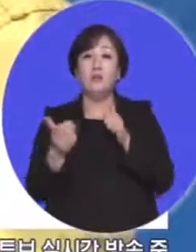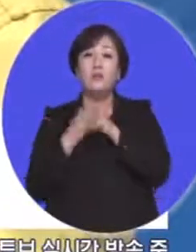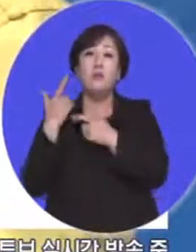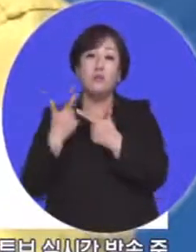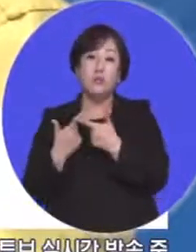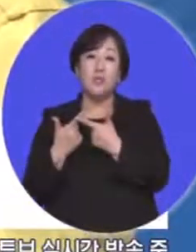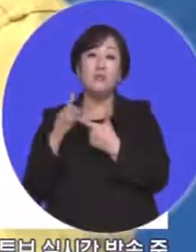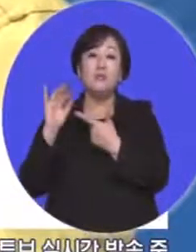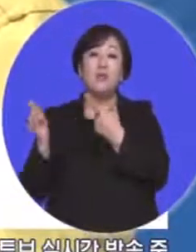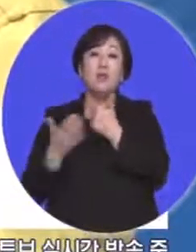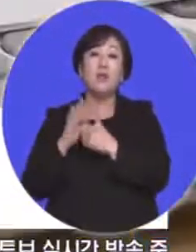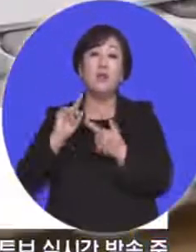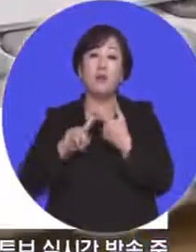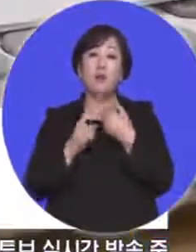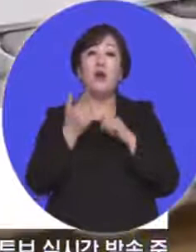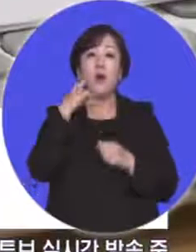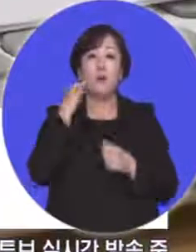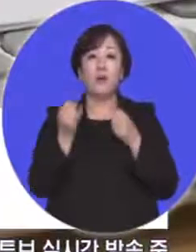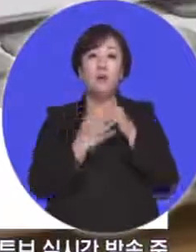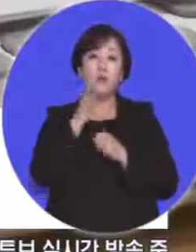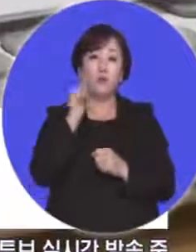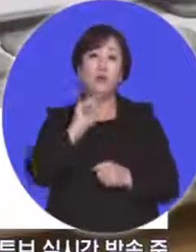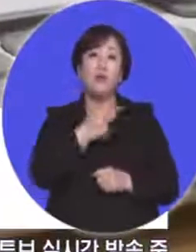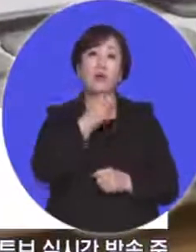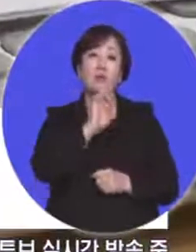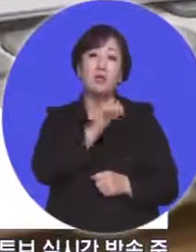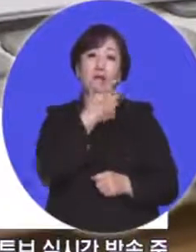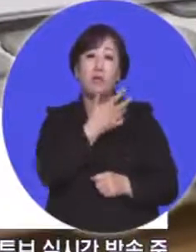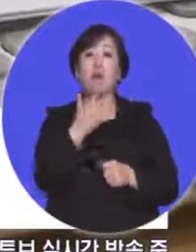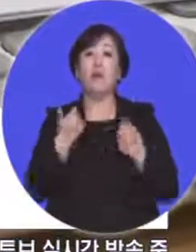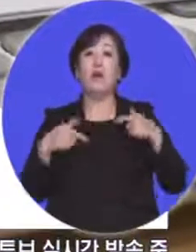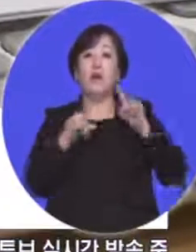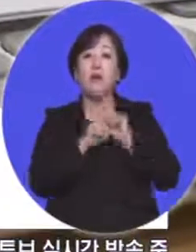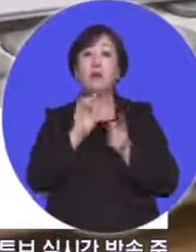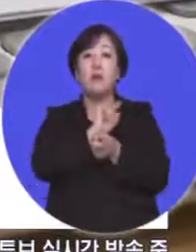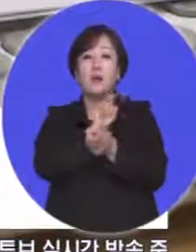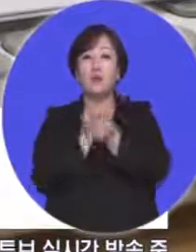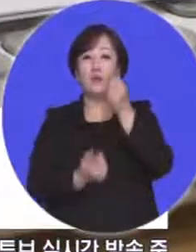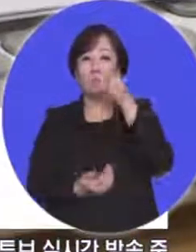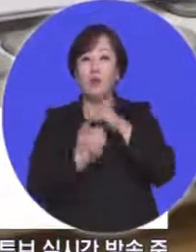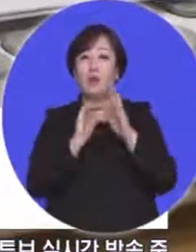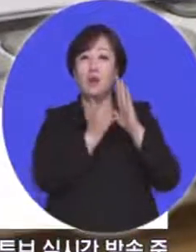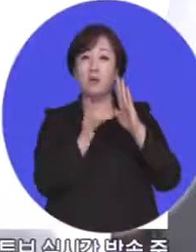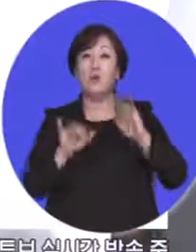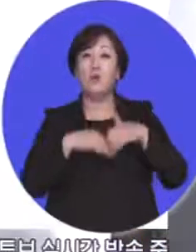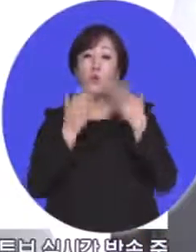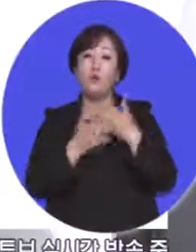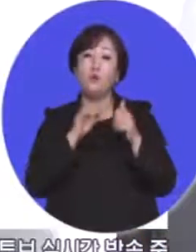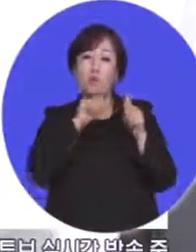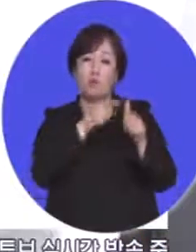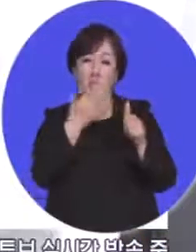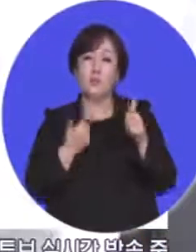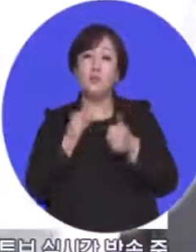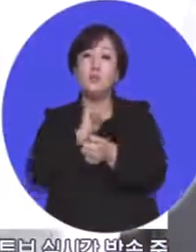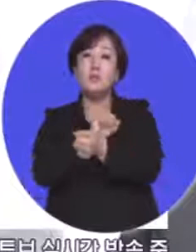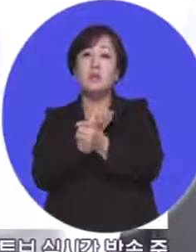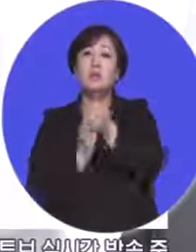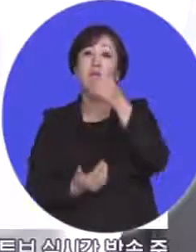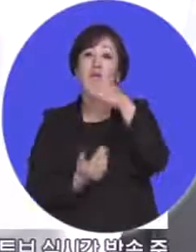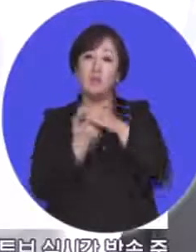부산 450번과 어머니인 울산 148번 등에 이어 확진돼 가족 모두가 확진 판정을